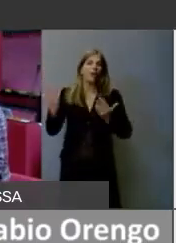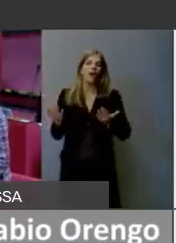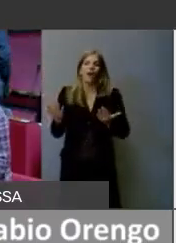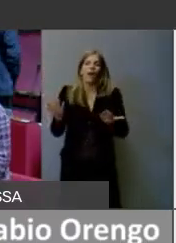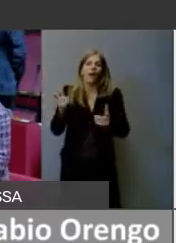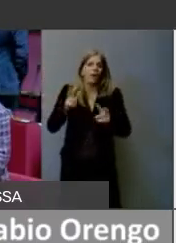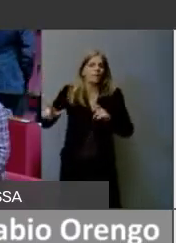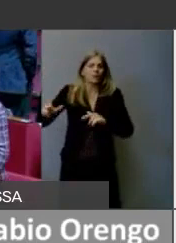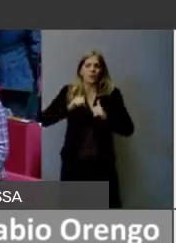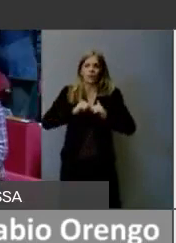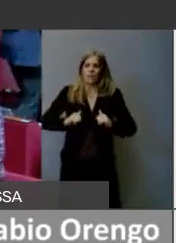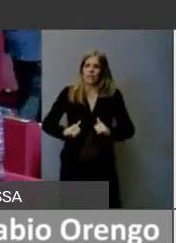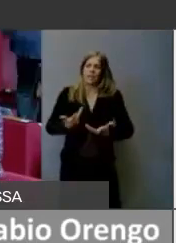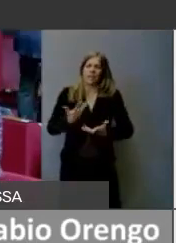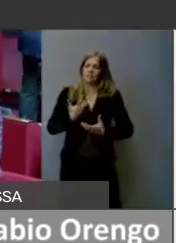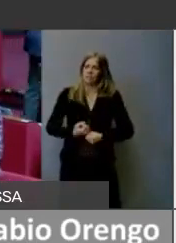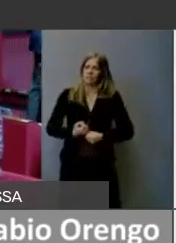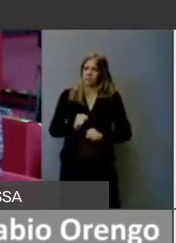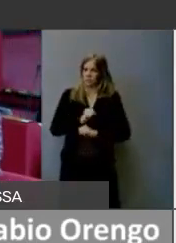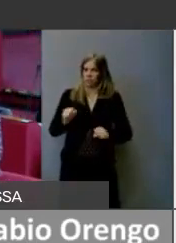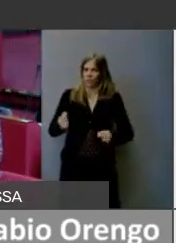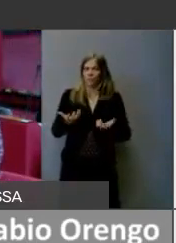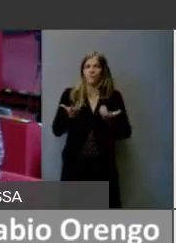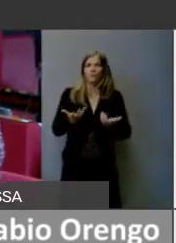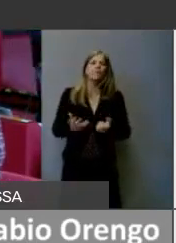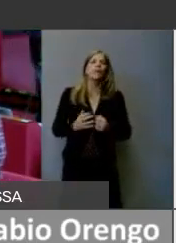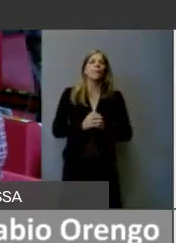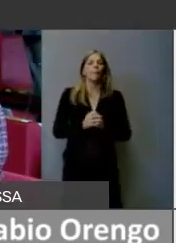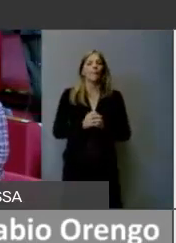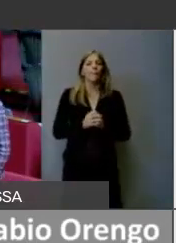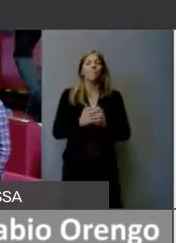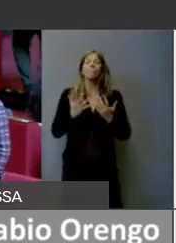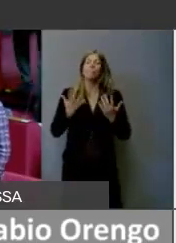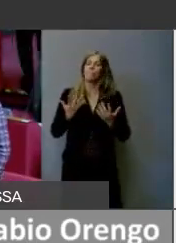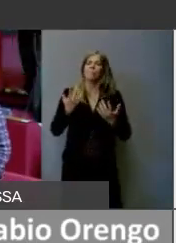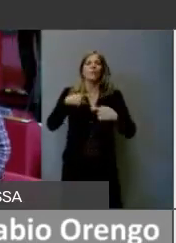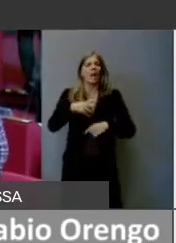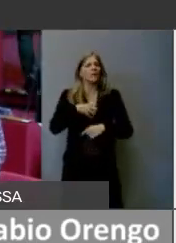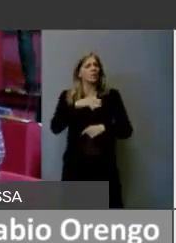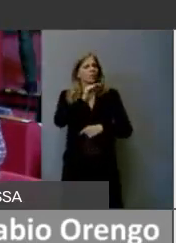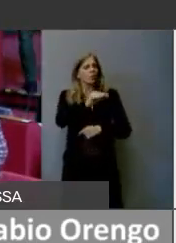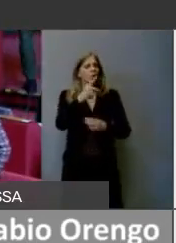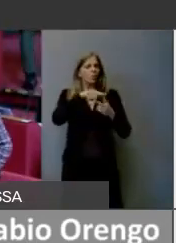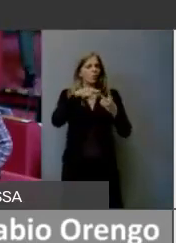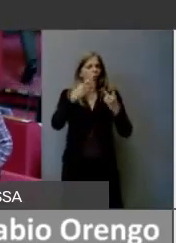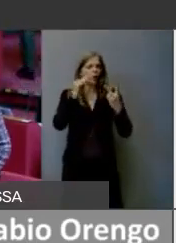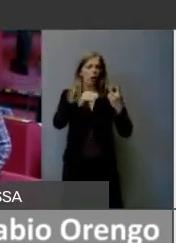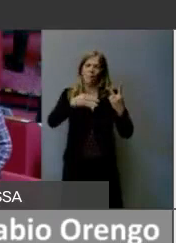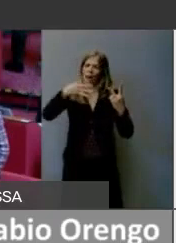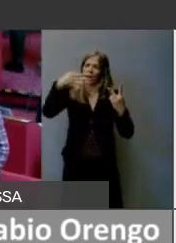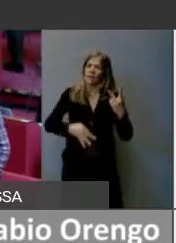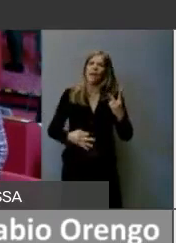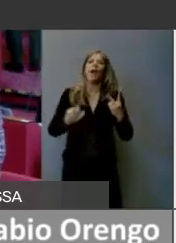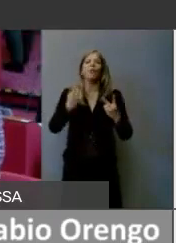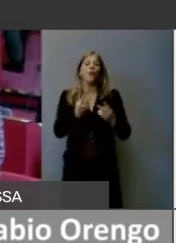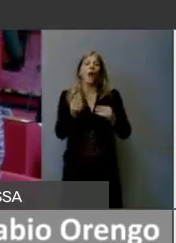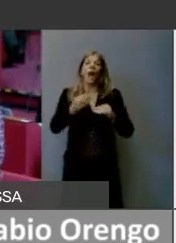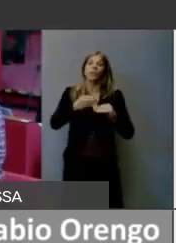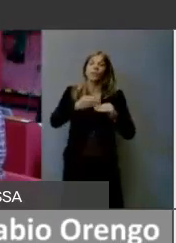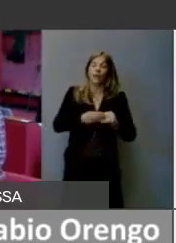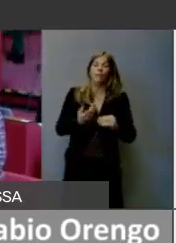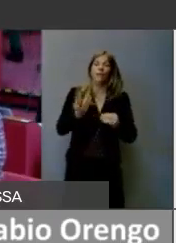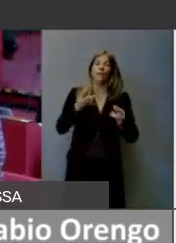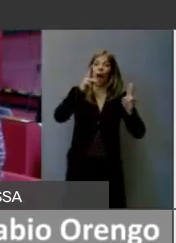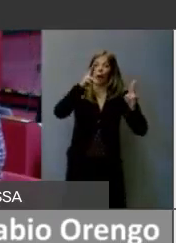dei cittadini che abitano questa zona. Io assessore le faccio però 2 domande specifiche. Oltre all'aggiornamento rispetto a autostrade, noi abbiamo fatto